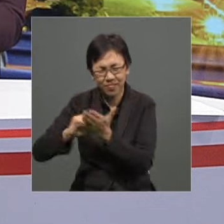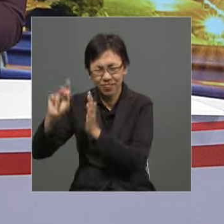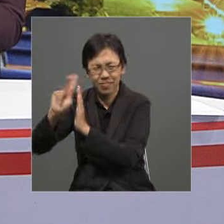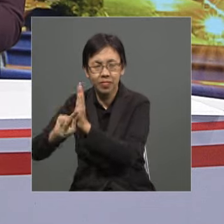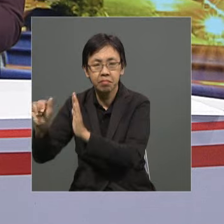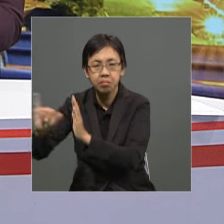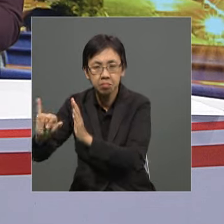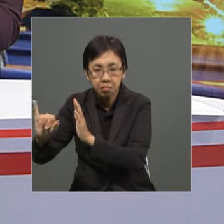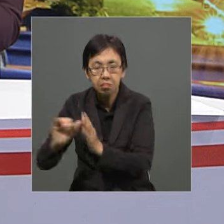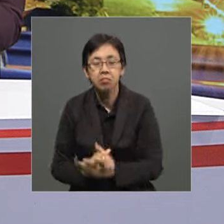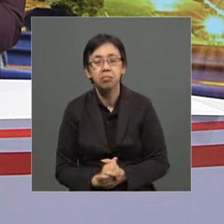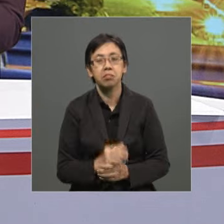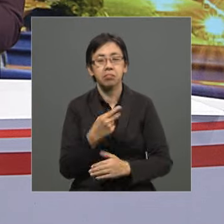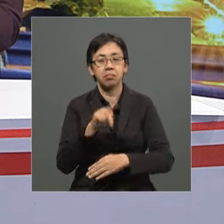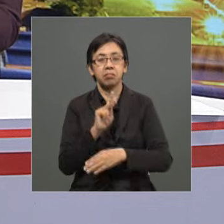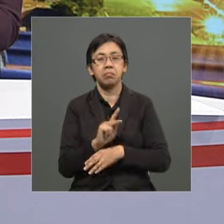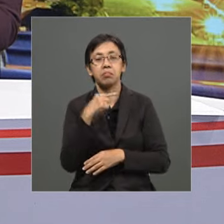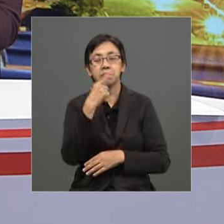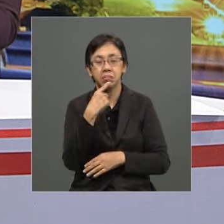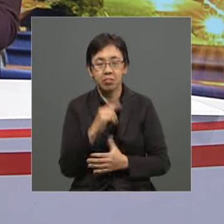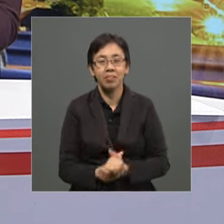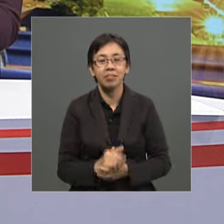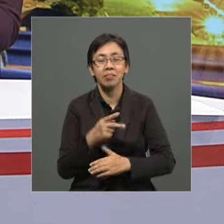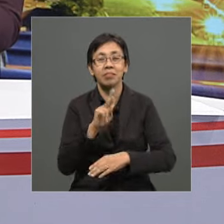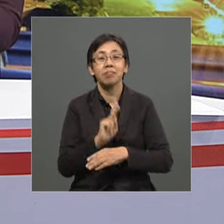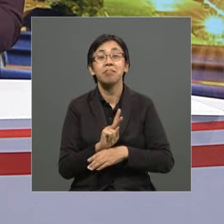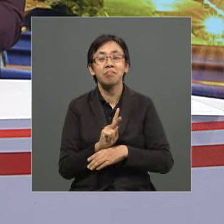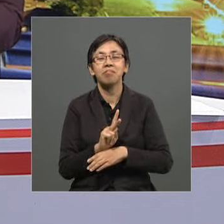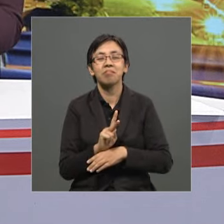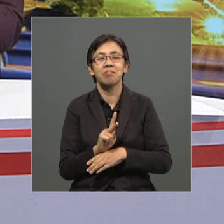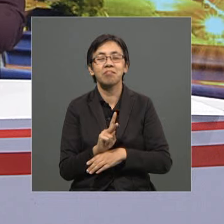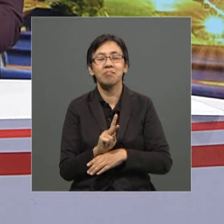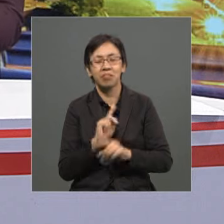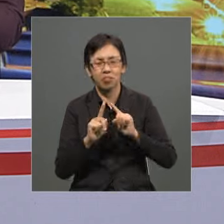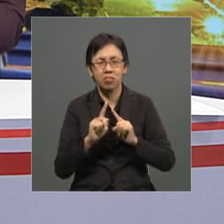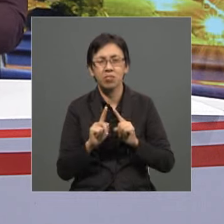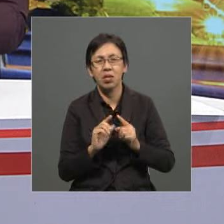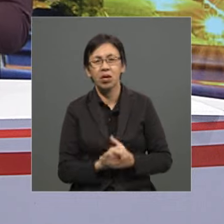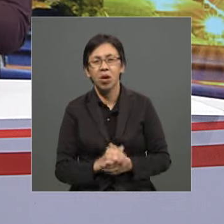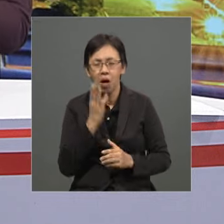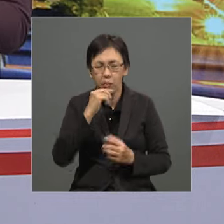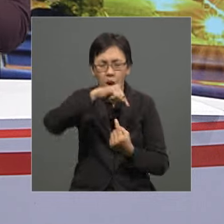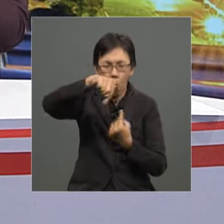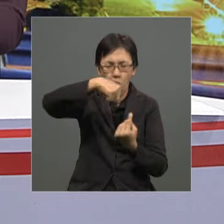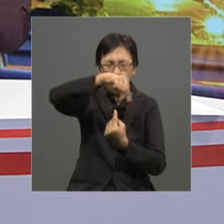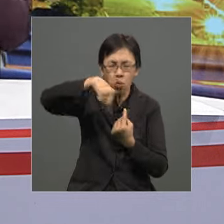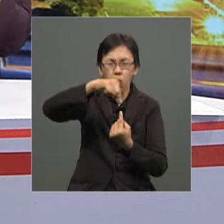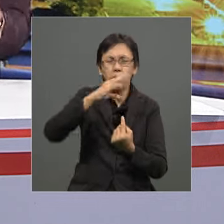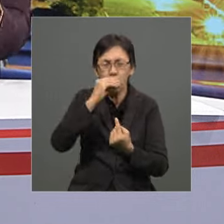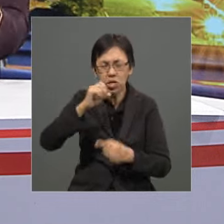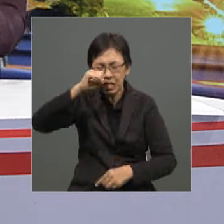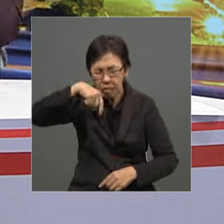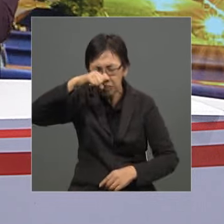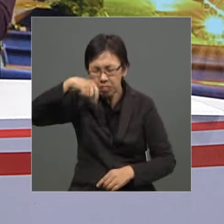ว่าทางฝั่งผู้ที่ทำหน้าที่ประธานอยู่ก็คือคุณพิเชษเชื้อเมืองผ่านตอนนั้นเนี่ยท่านก็บอกว่ามันเริ่มวนมันเริ่มวนคือต่างฝั่งพอฝั่งกรรมาธิการ